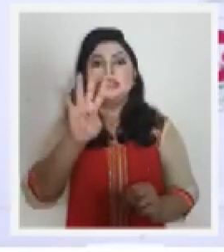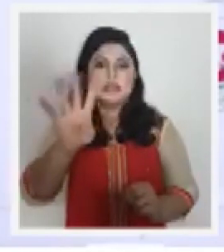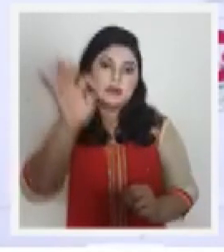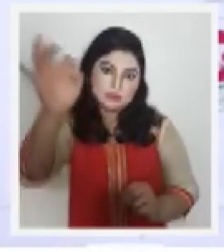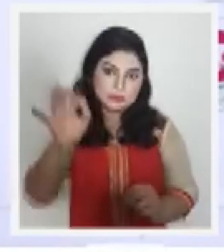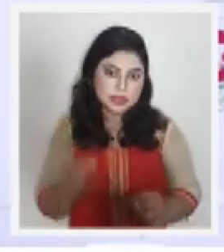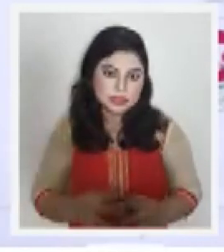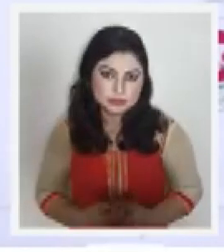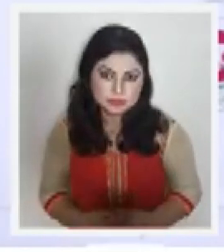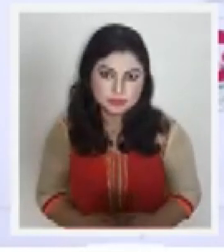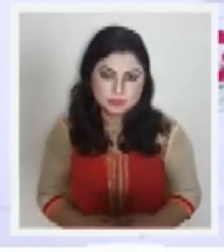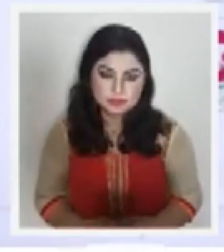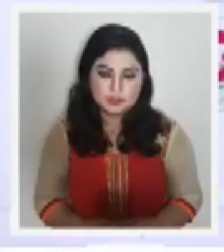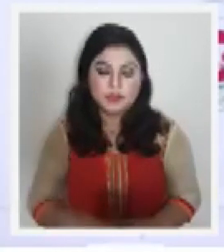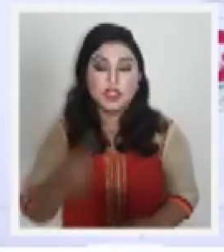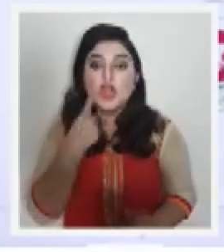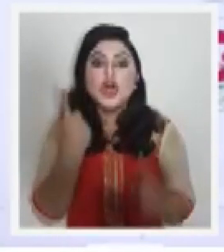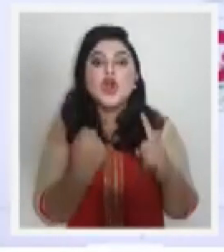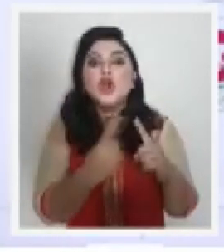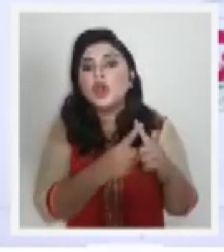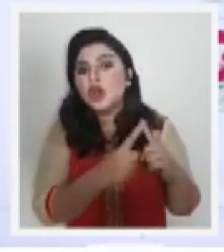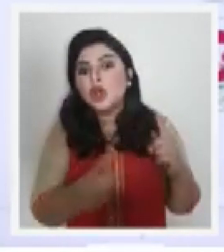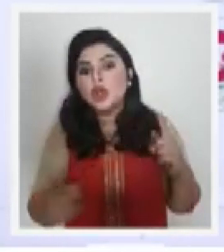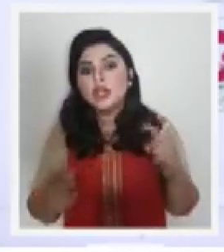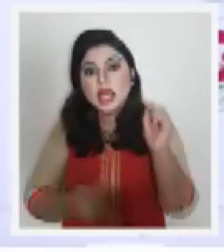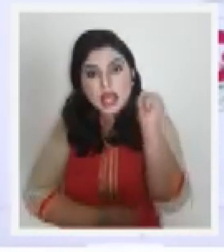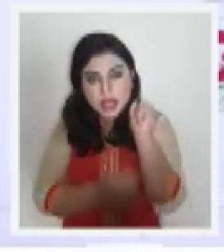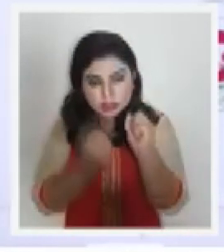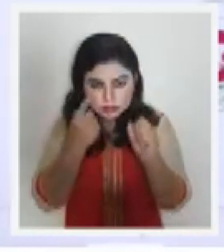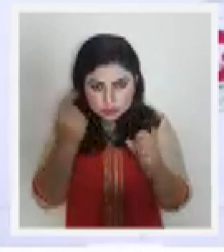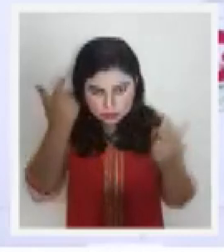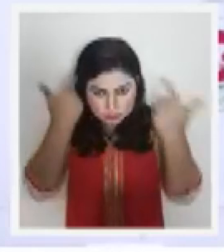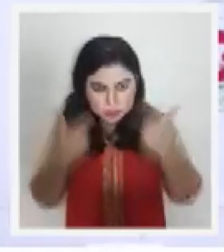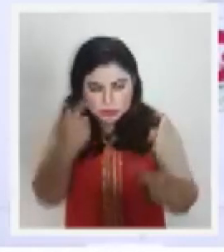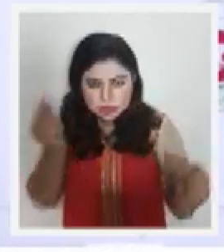12.50% এবং অতি ঝুঁকিপূর্ণ অবস্থায় ছিলেন 2.36%।